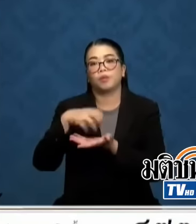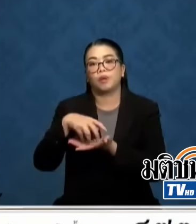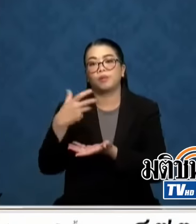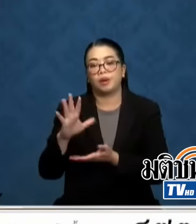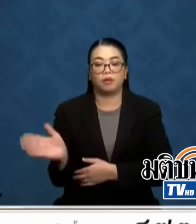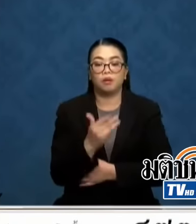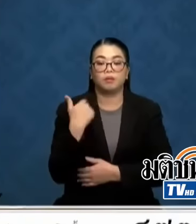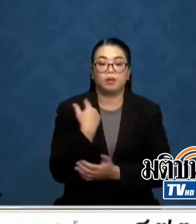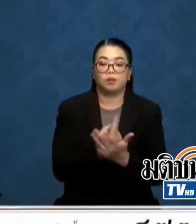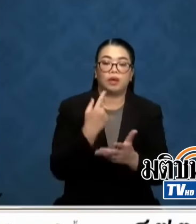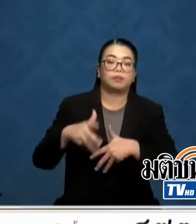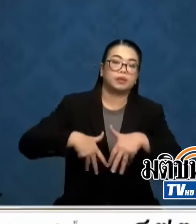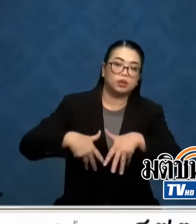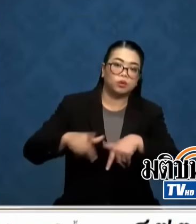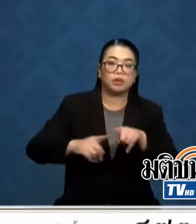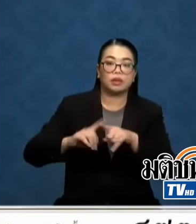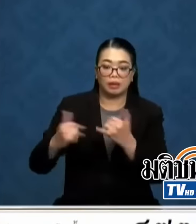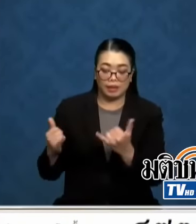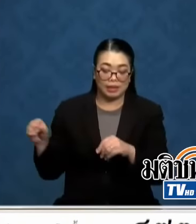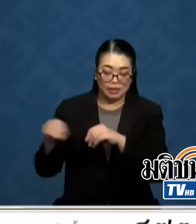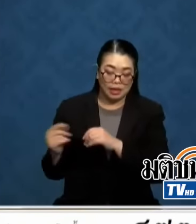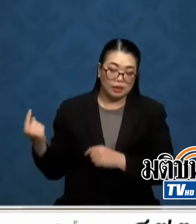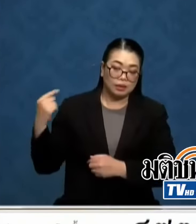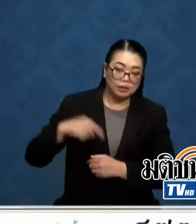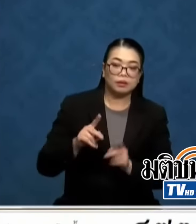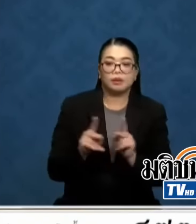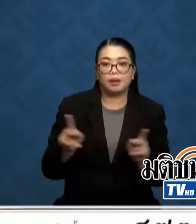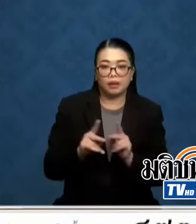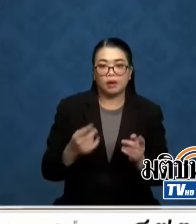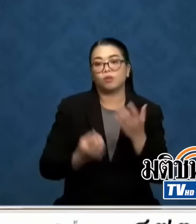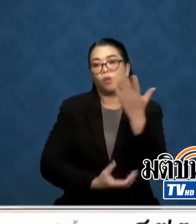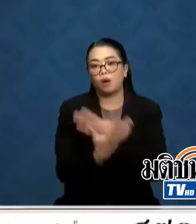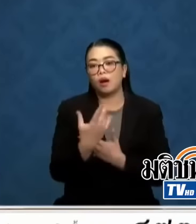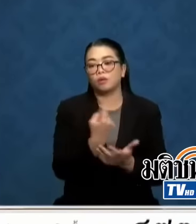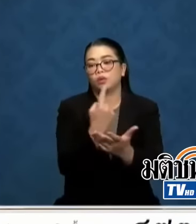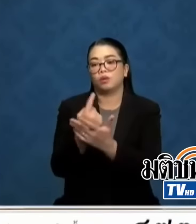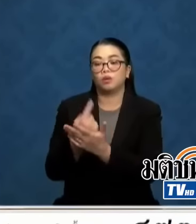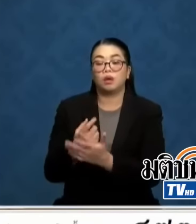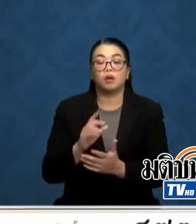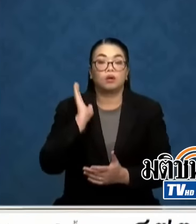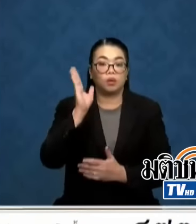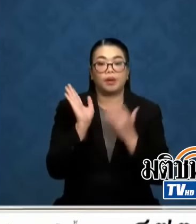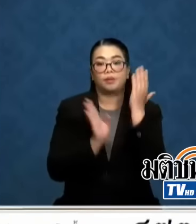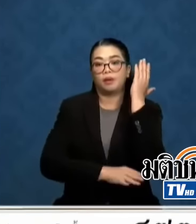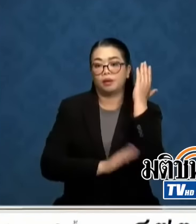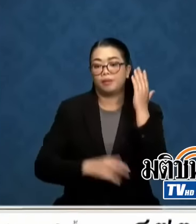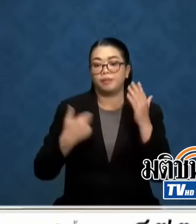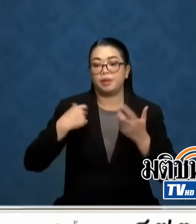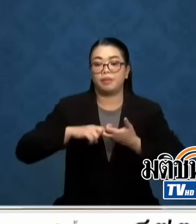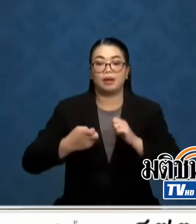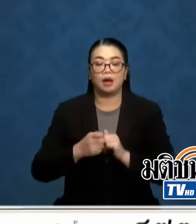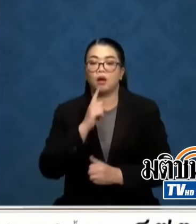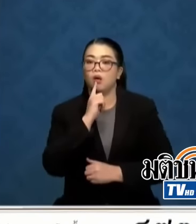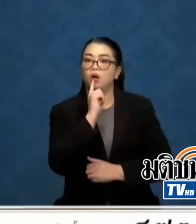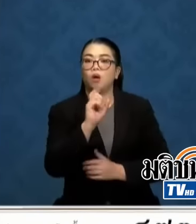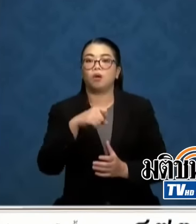ด้วยตัวแทนภาคประชาชนกำลังจะกลับคืนมาพี่น้องประชาชนใน 3จังหวัดต่อไปเดือดร้อนก็สามารถที่จะร้องสภาที่ปรึกษา